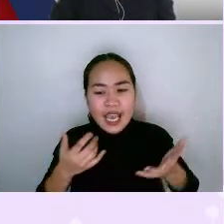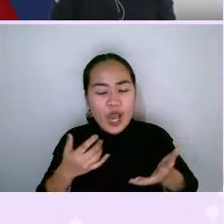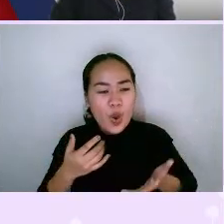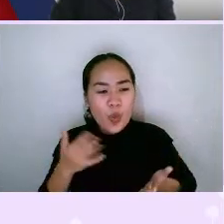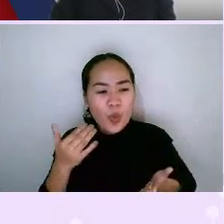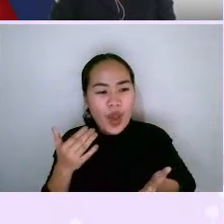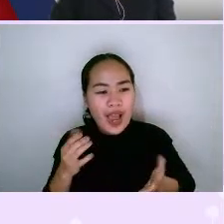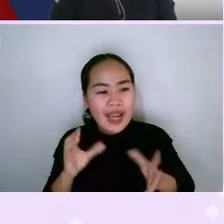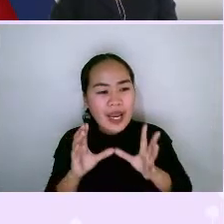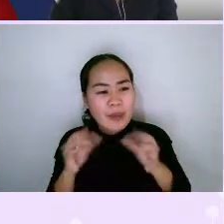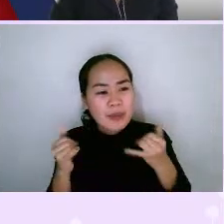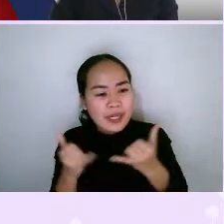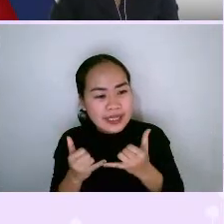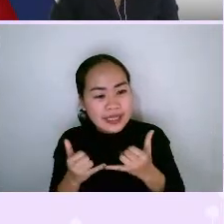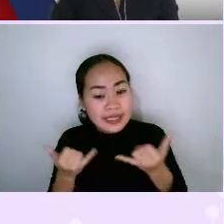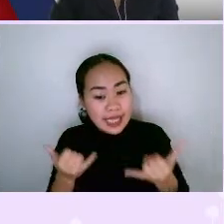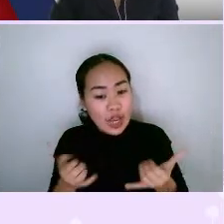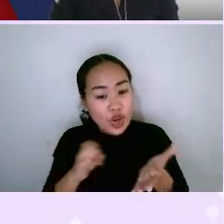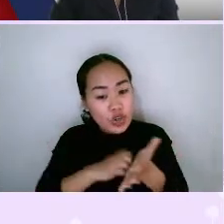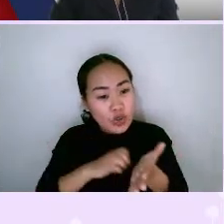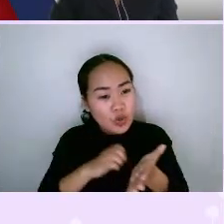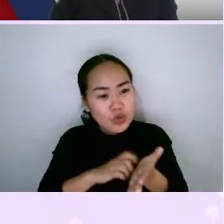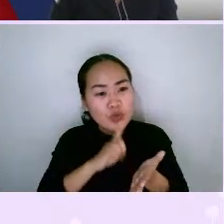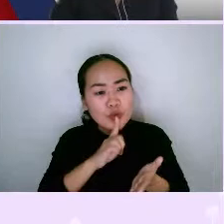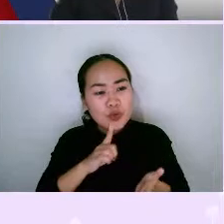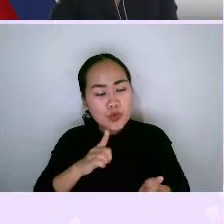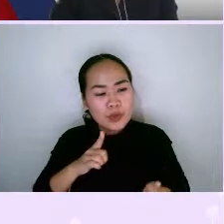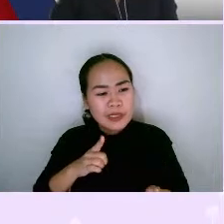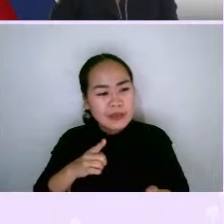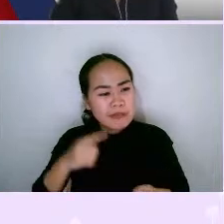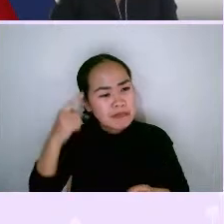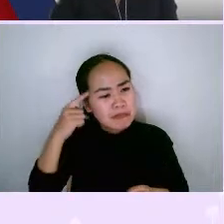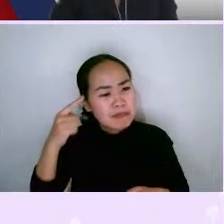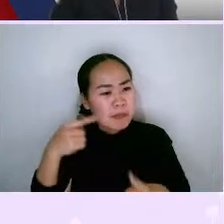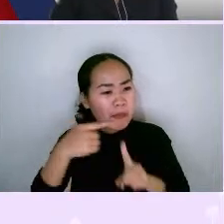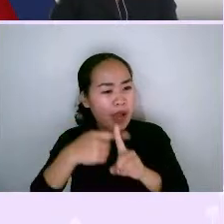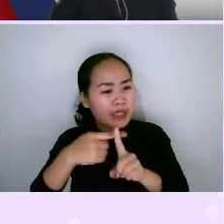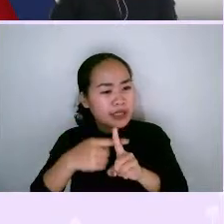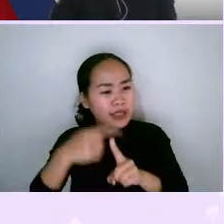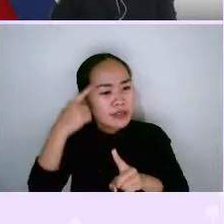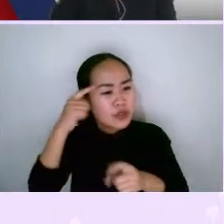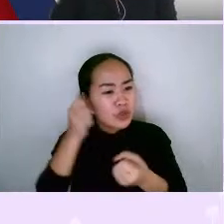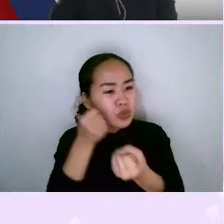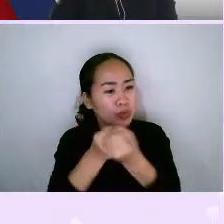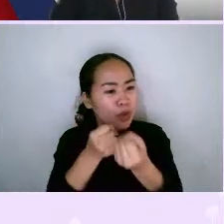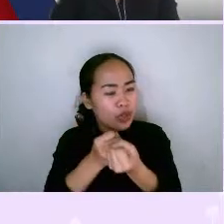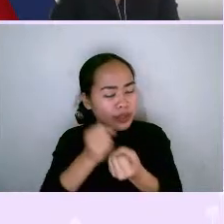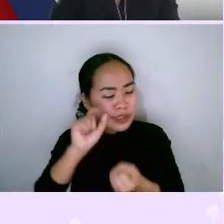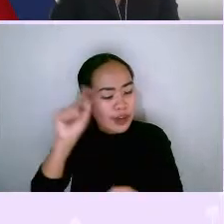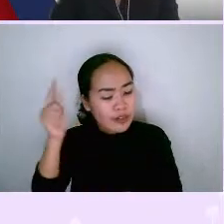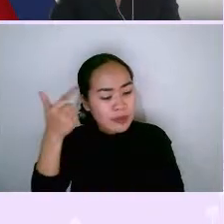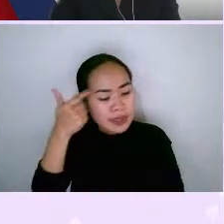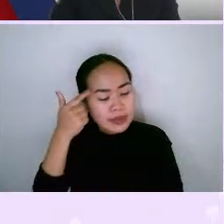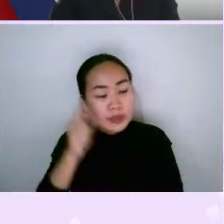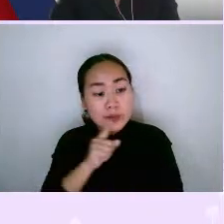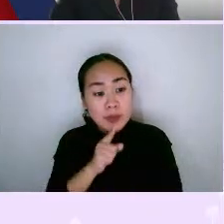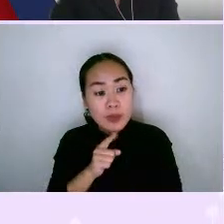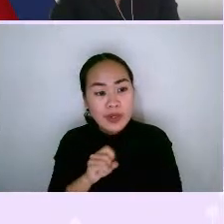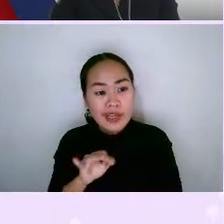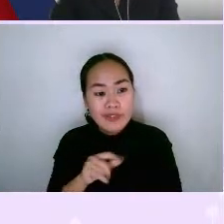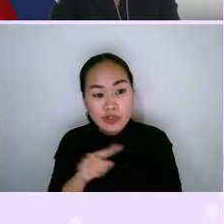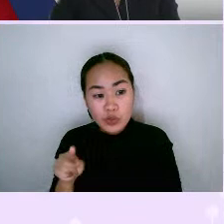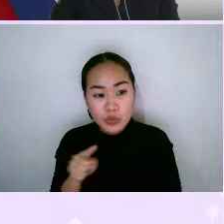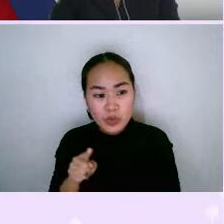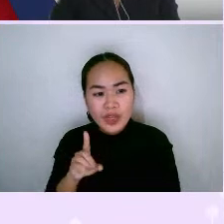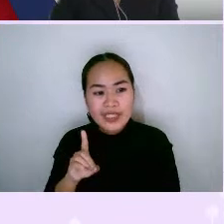companies enrolled here are proactive sa suporta po ng gobyerno. Sapagkat tayo po sa DTI,